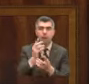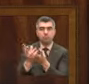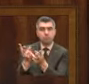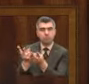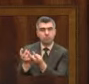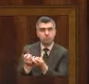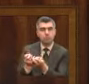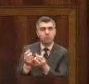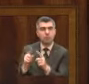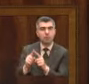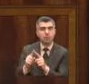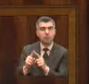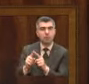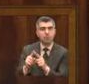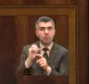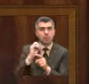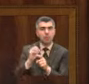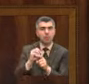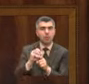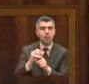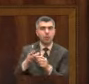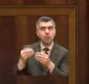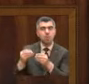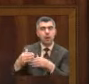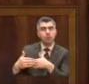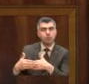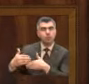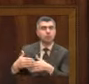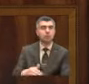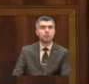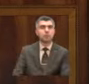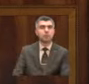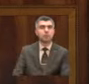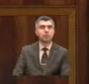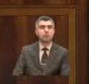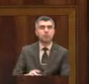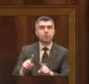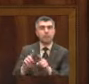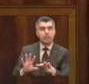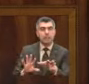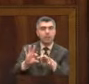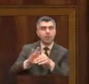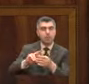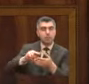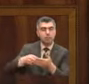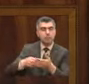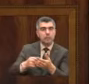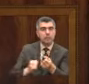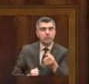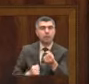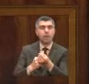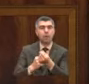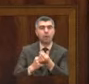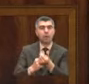العادمة بمركز نزالة العظم بإقليم الرحامنة، التي تم إنشاؤها في إطار الاتفاقية إطار للشراكة والتعاون